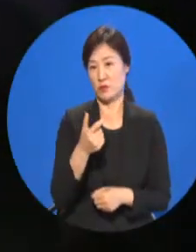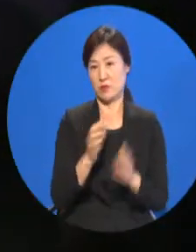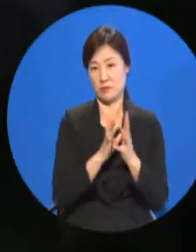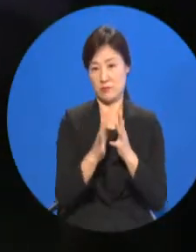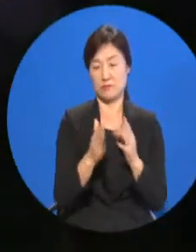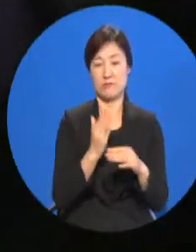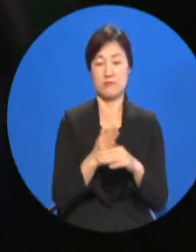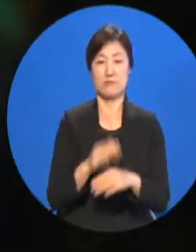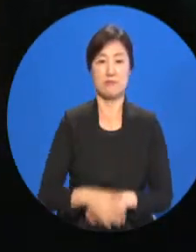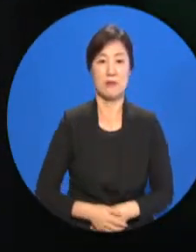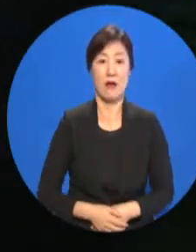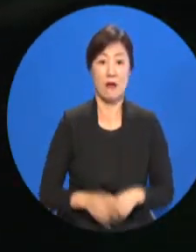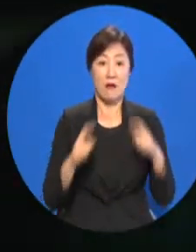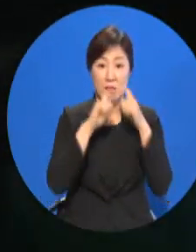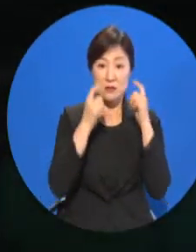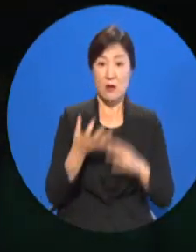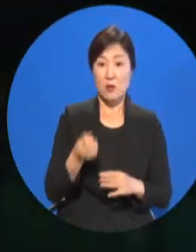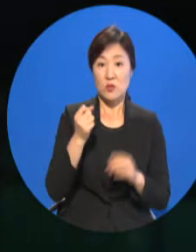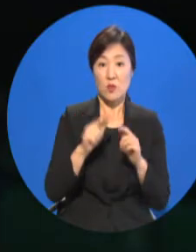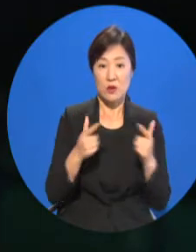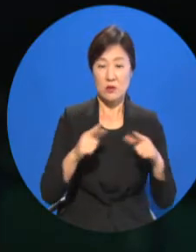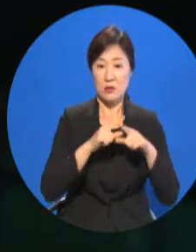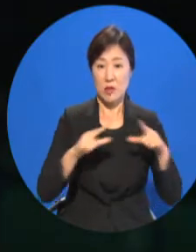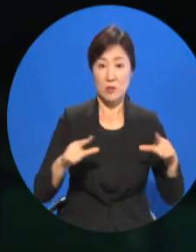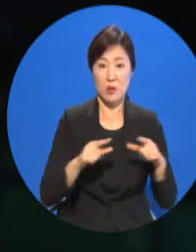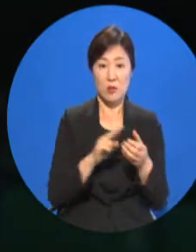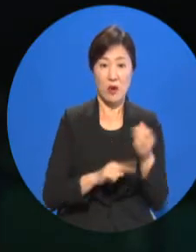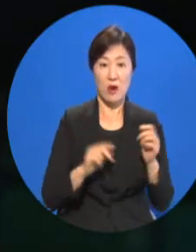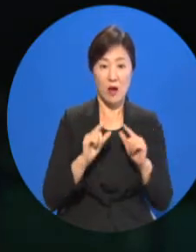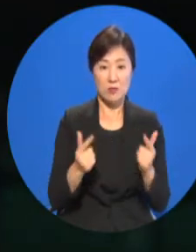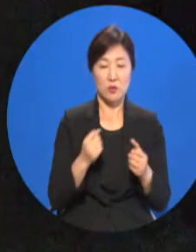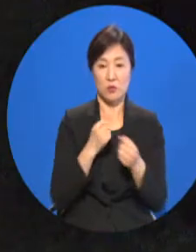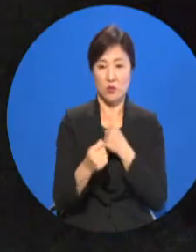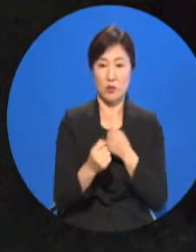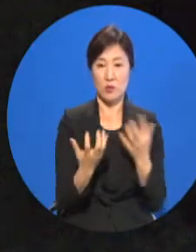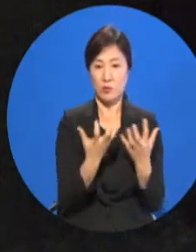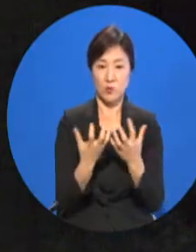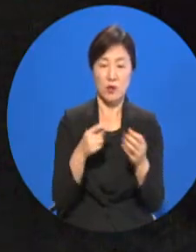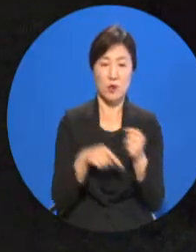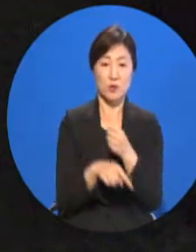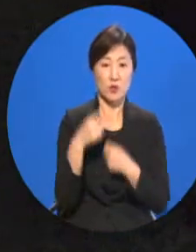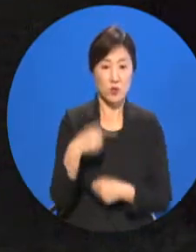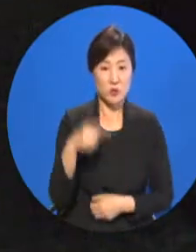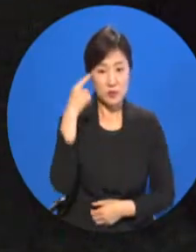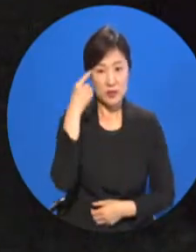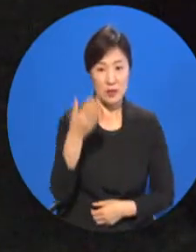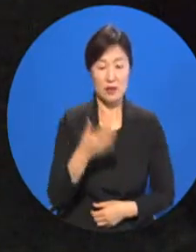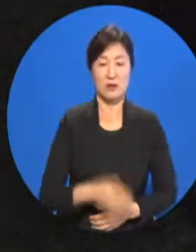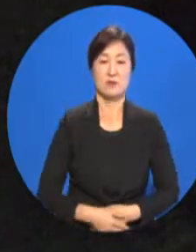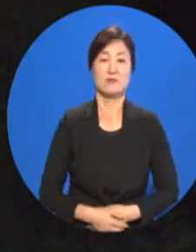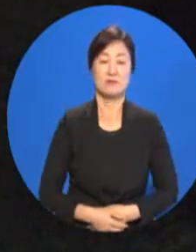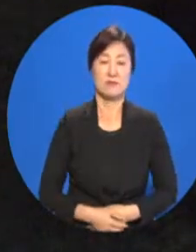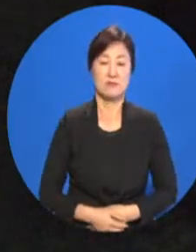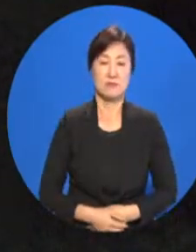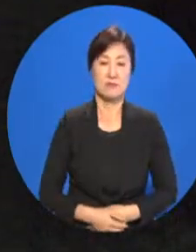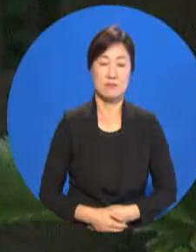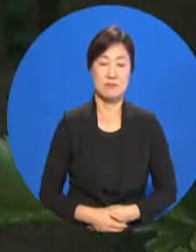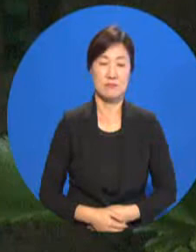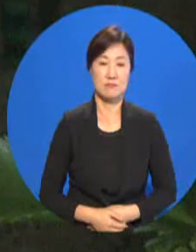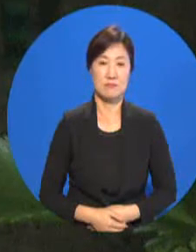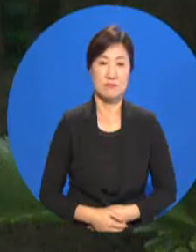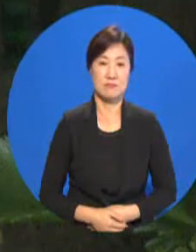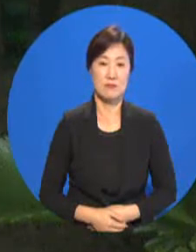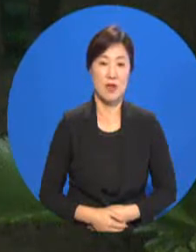소유가 되는 일반 분양도 아닌데 이렇게 북적이는 이유는 뭘까? 그제부터 줄을 서서 기다렸다는 한 60대